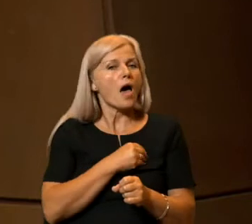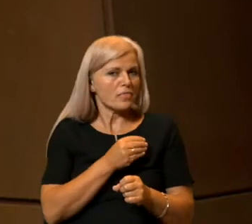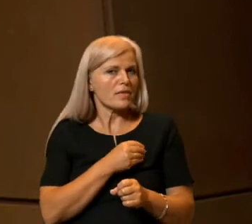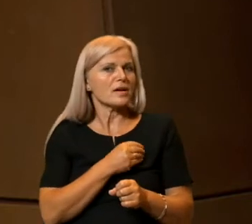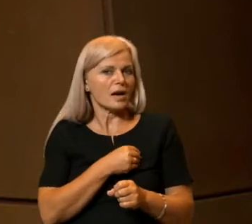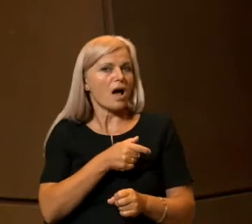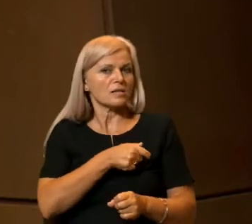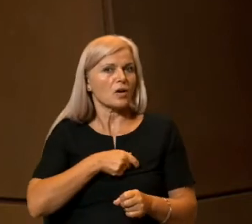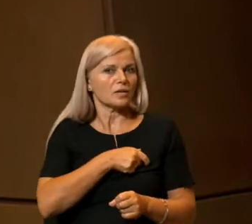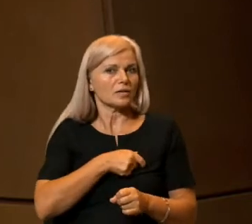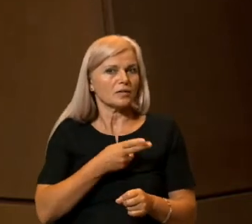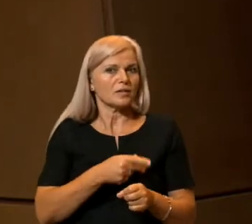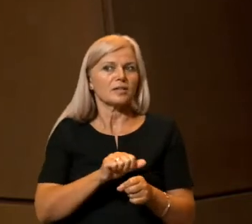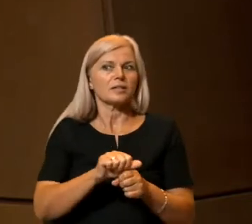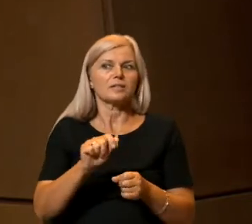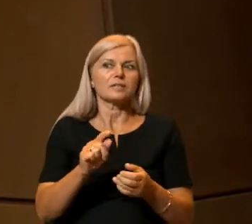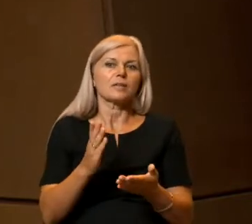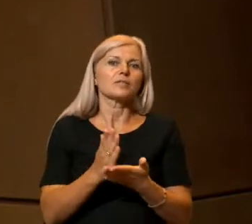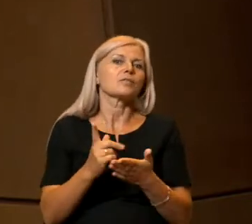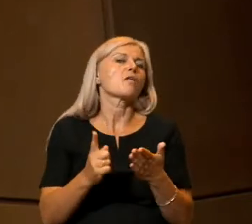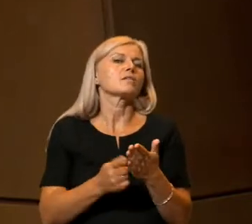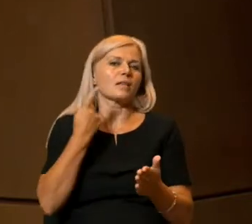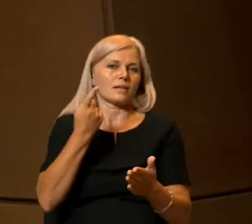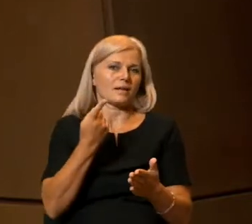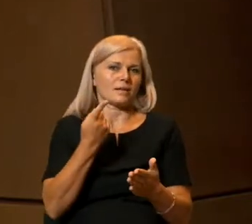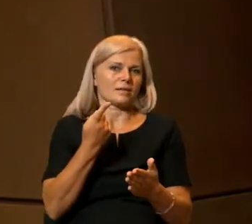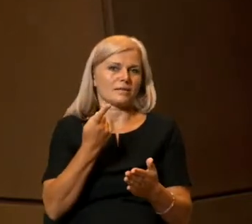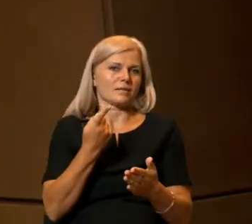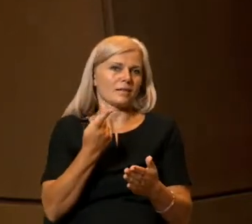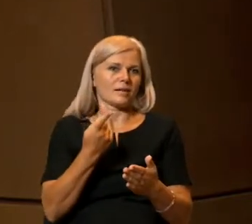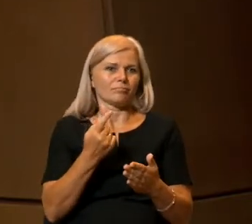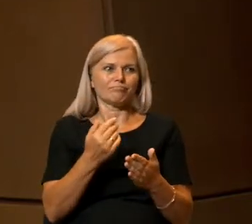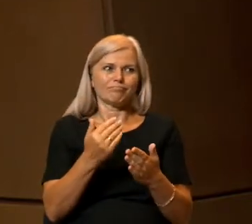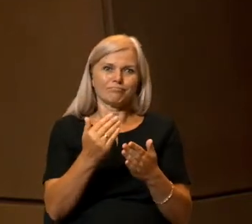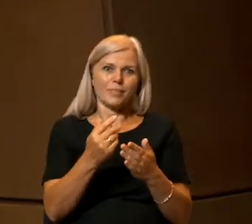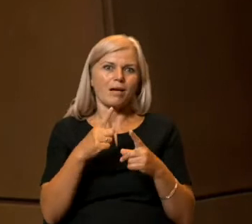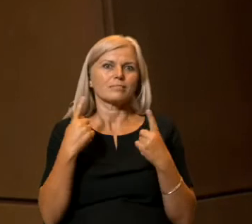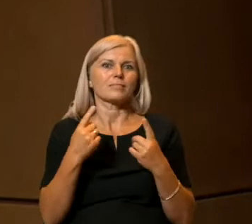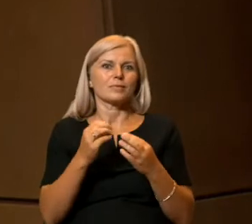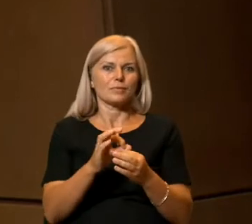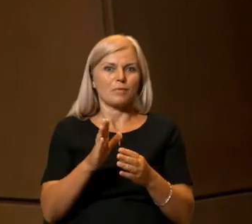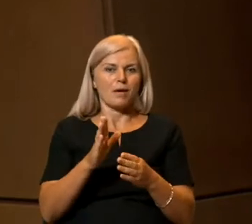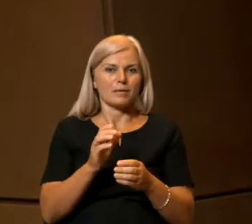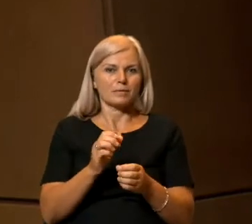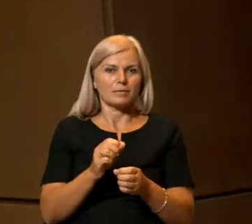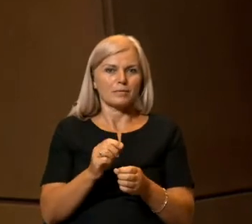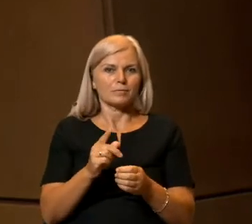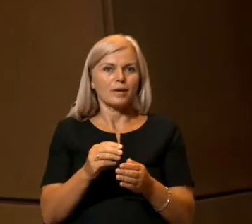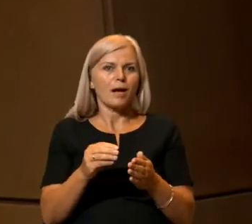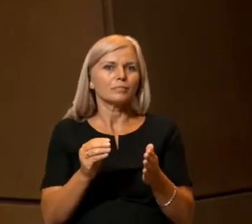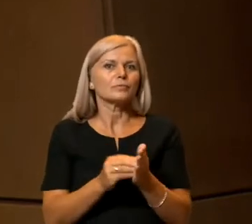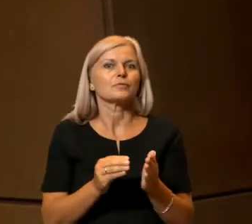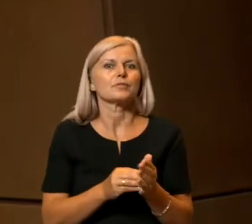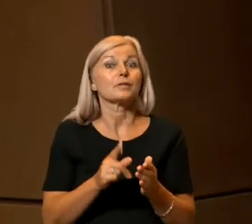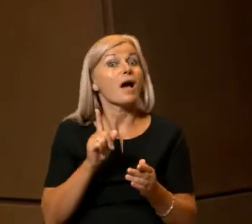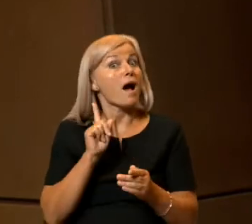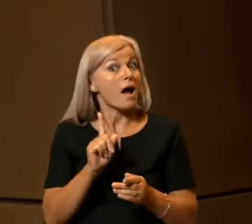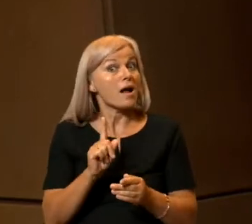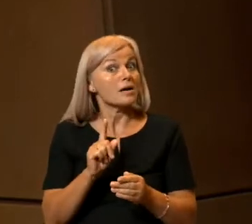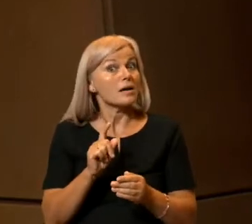solidarności nie jest jednorazowym rytuałem, ale że mimo trudności,